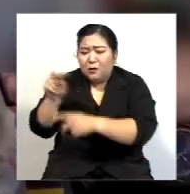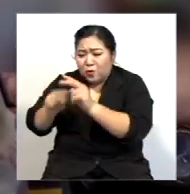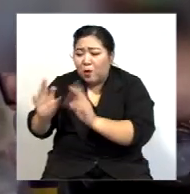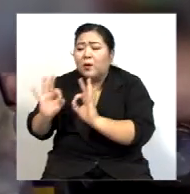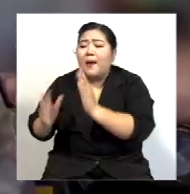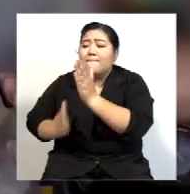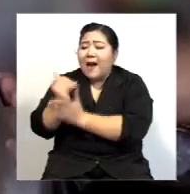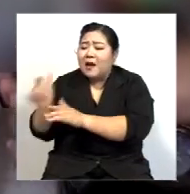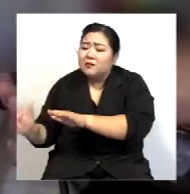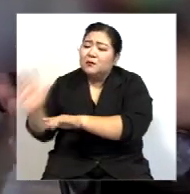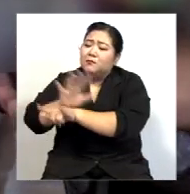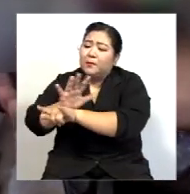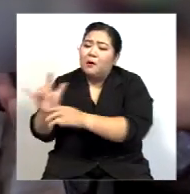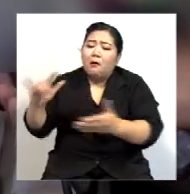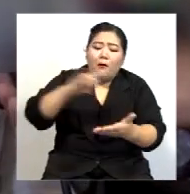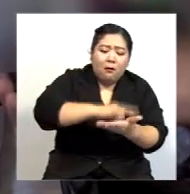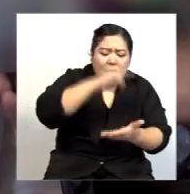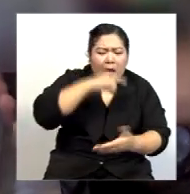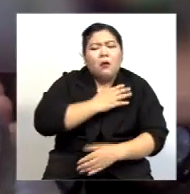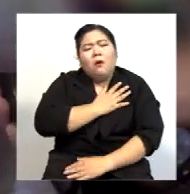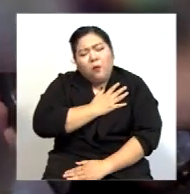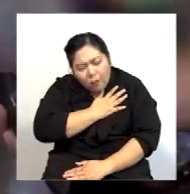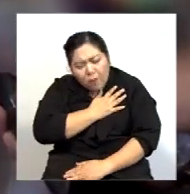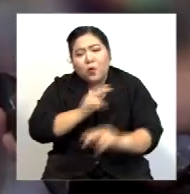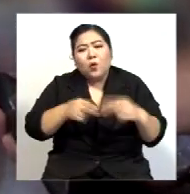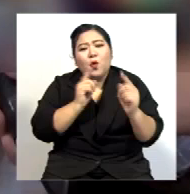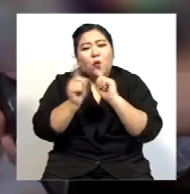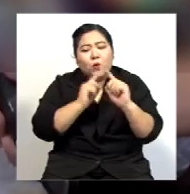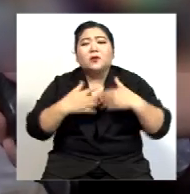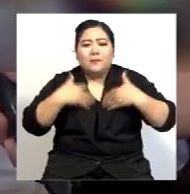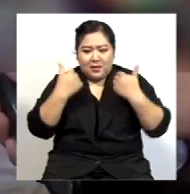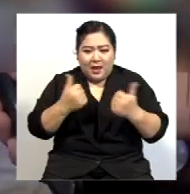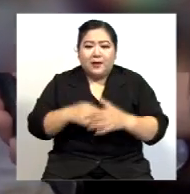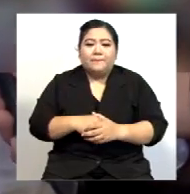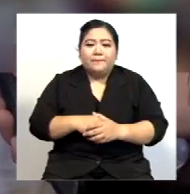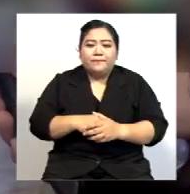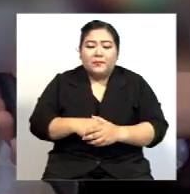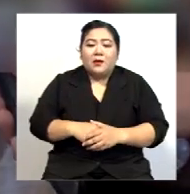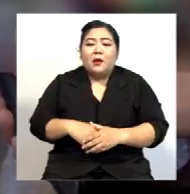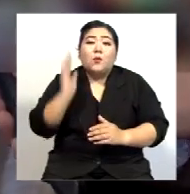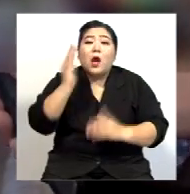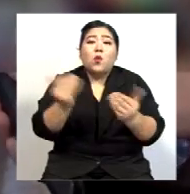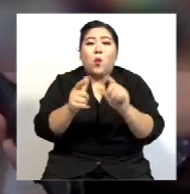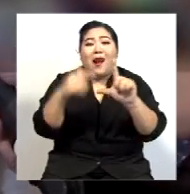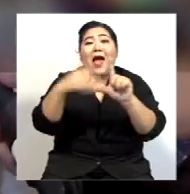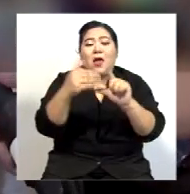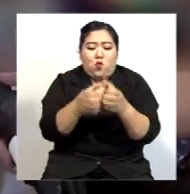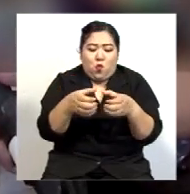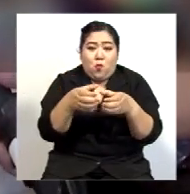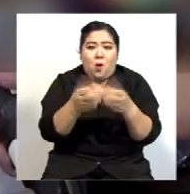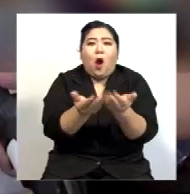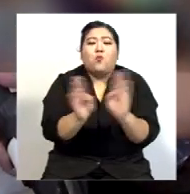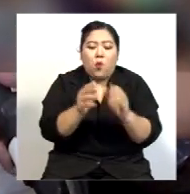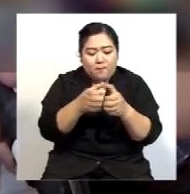สบายใจขึ้นเยอะ ค่ะน้องได้โทรศัพท์ก็ได้โทรหาเราก่อนเลย ค่ะเขาก็จะไลน์เขาเป็นในกลุ่มแฟมิลี ่ ค่ะเราก็เมื่อเขาสบ